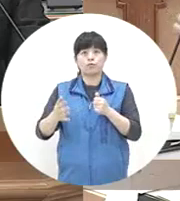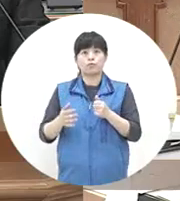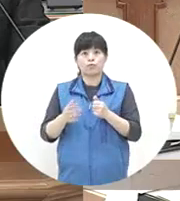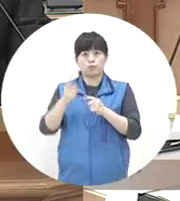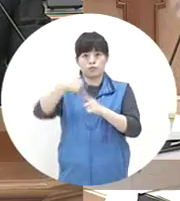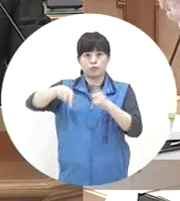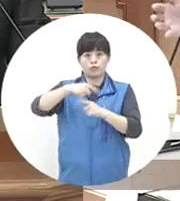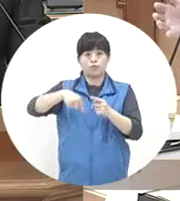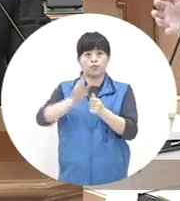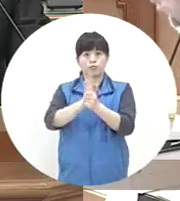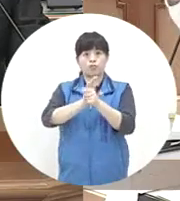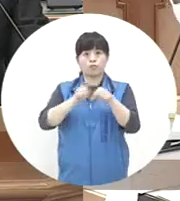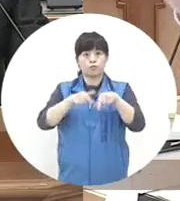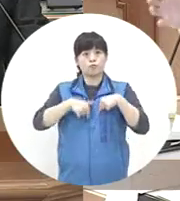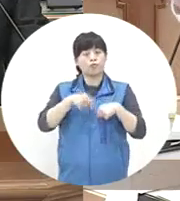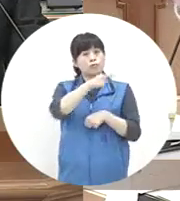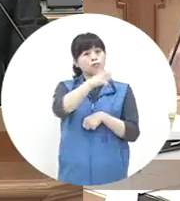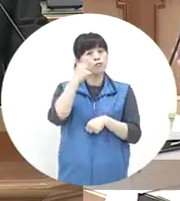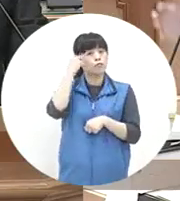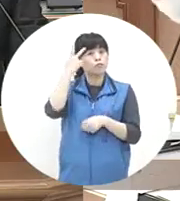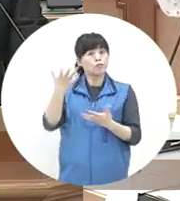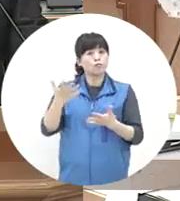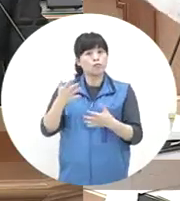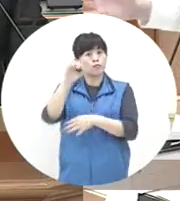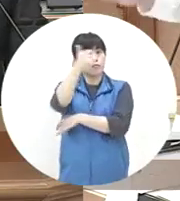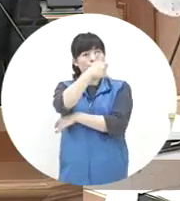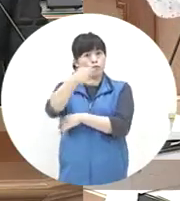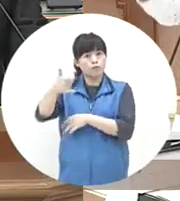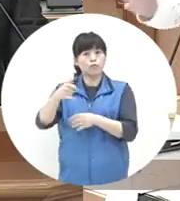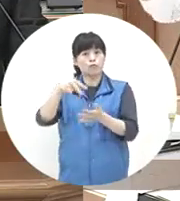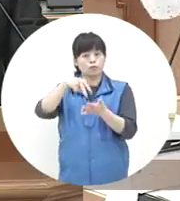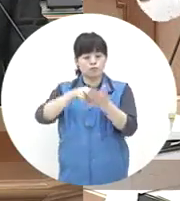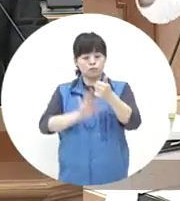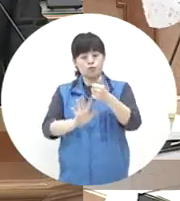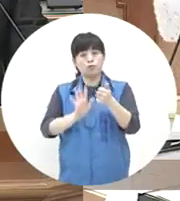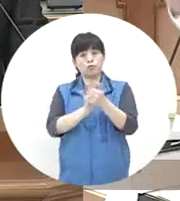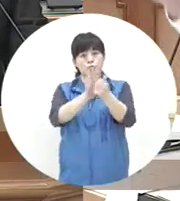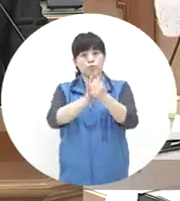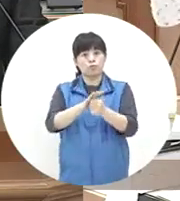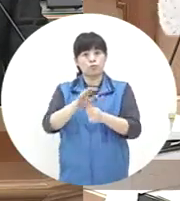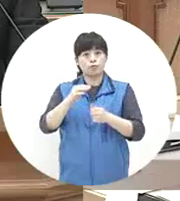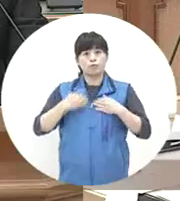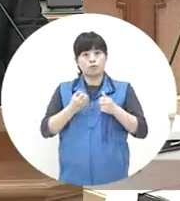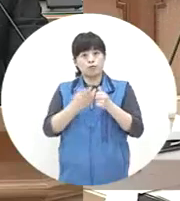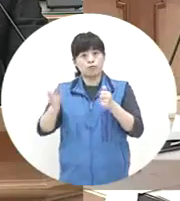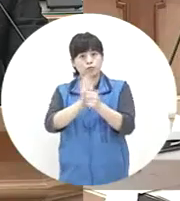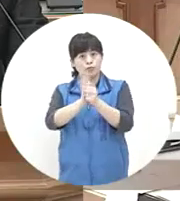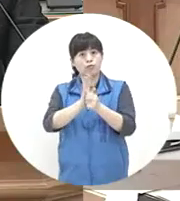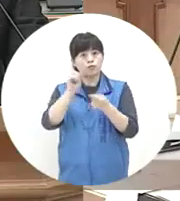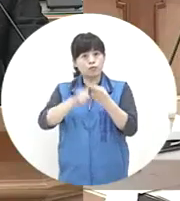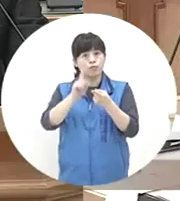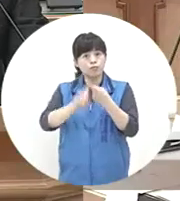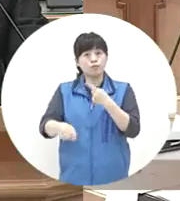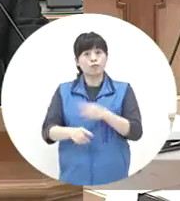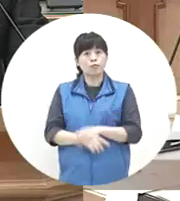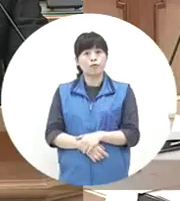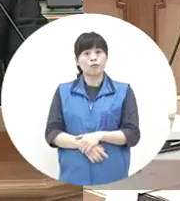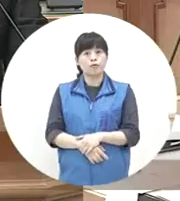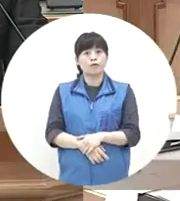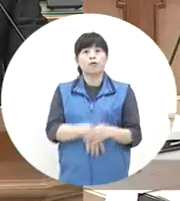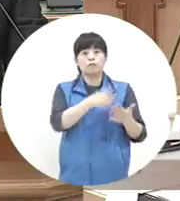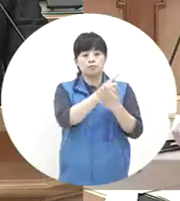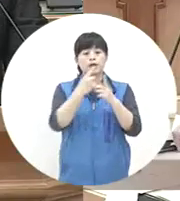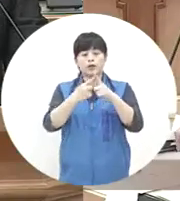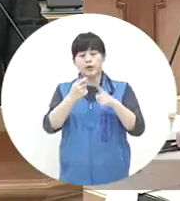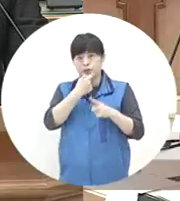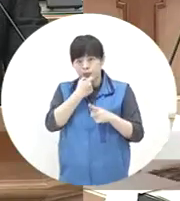务中心。市长，你觉得我们议员还有立委来协助做这些疫情的服务是不是对的事情？ 每一个人愿意为